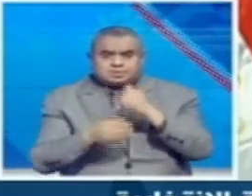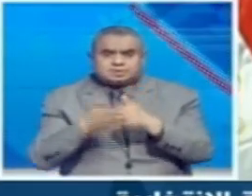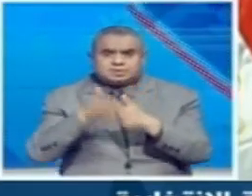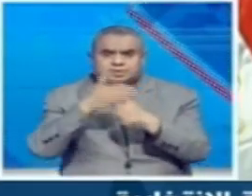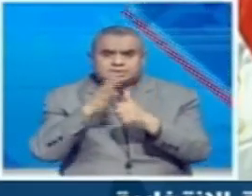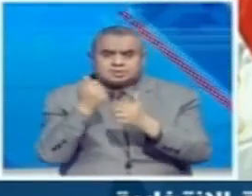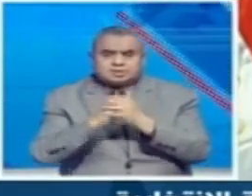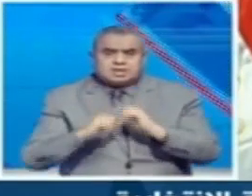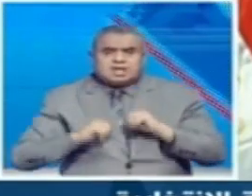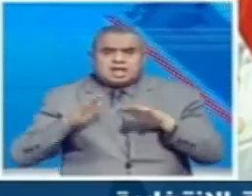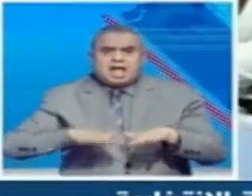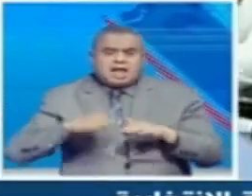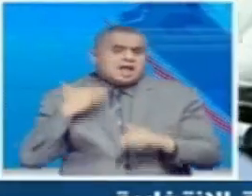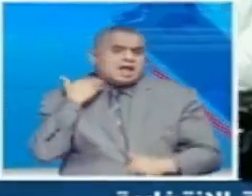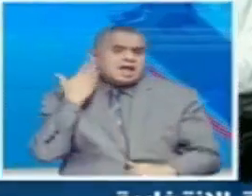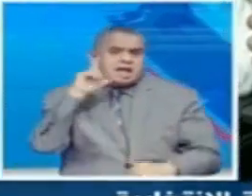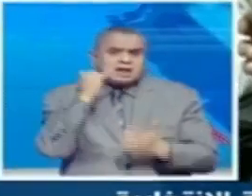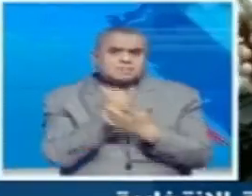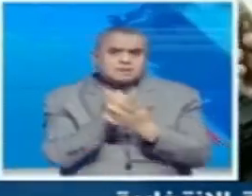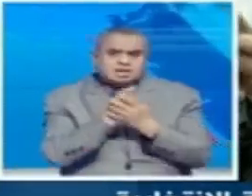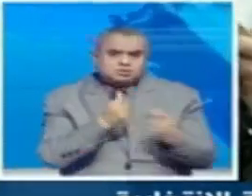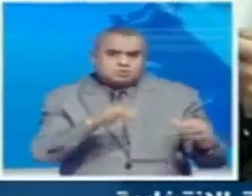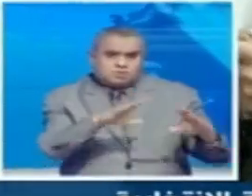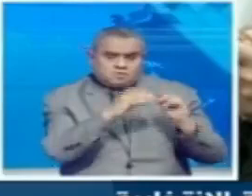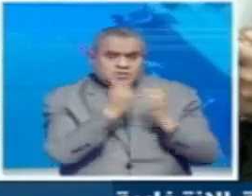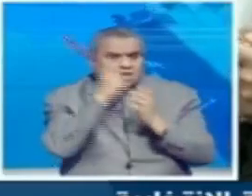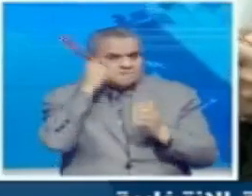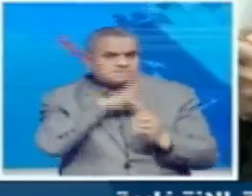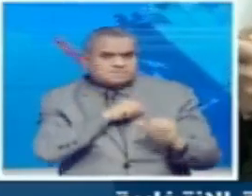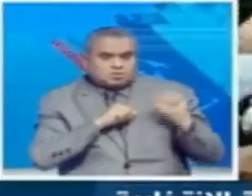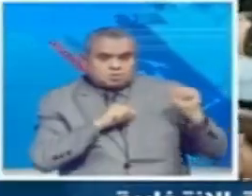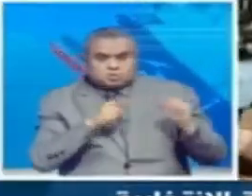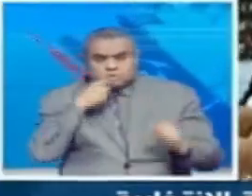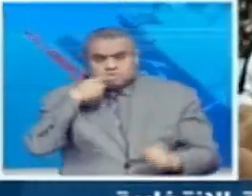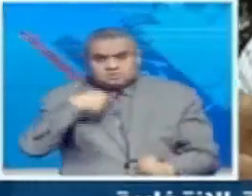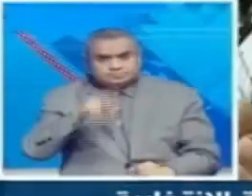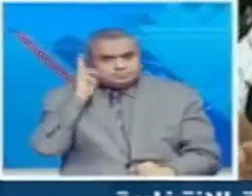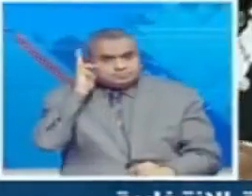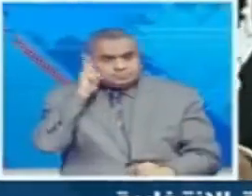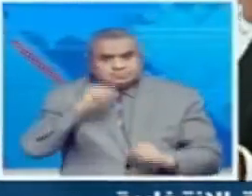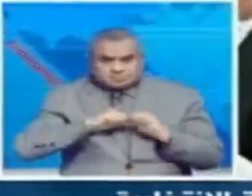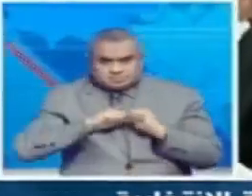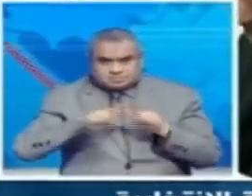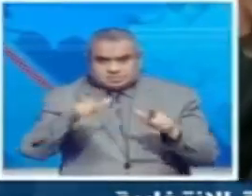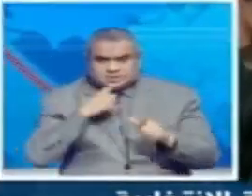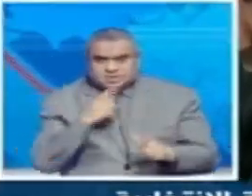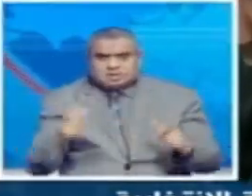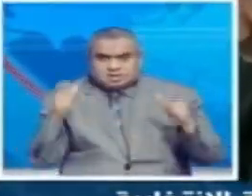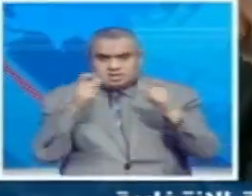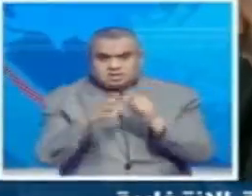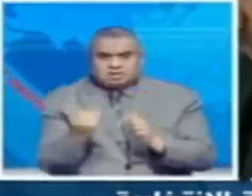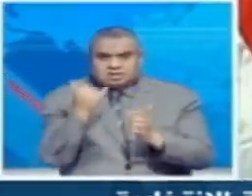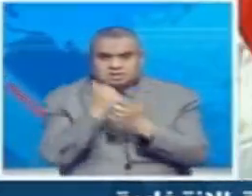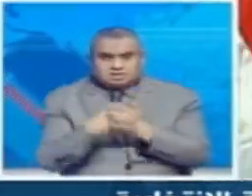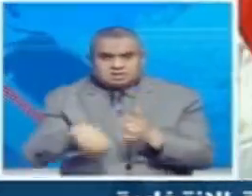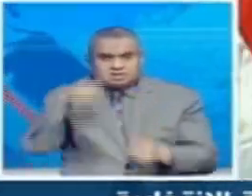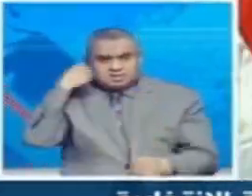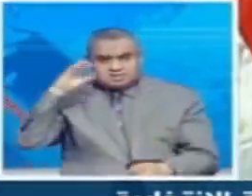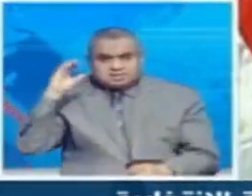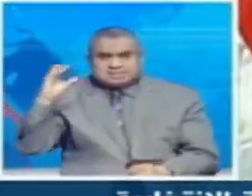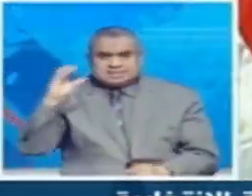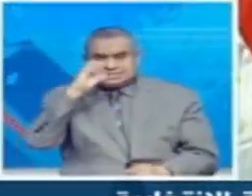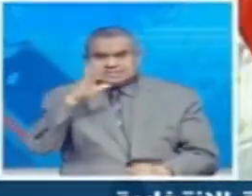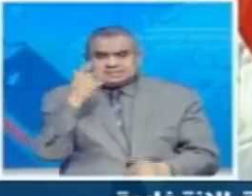مؤسسة حياة كريمة. وأعلن فوزي أن المؤتمر الصحفي القادم سيكون مخصصا لعرض رؤية المرشح الرئاسي عبد الفتاح